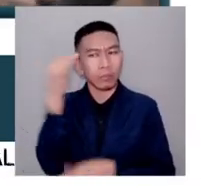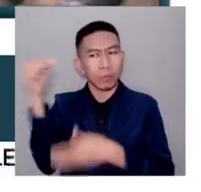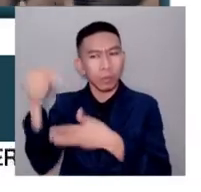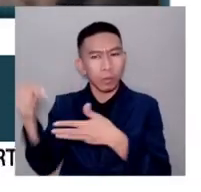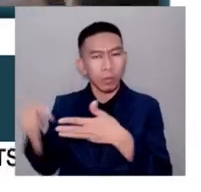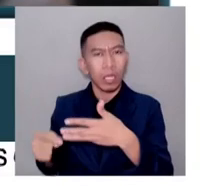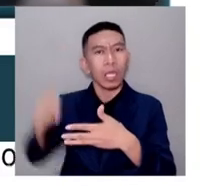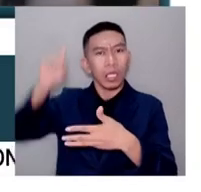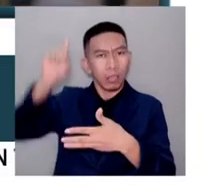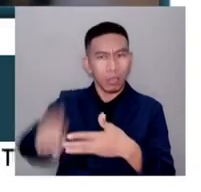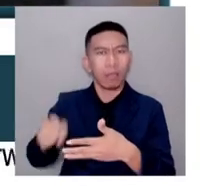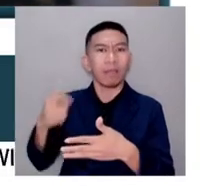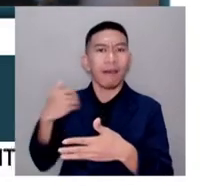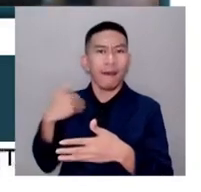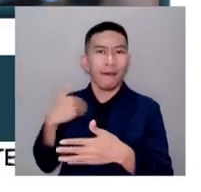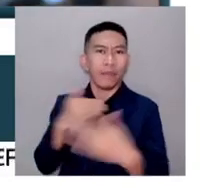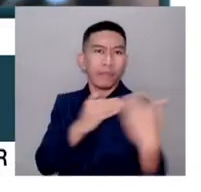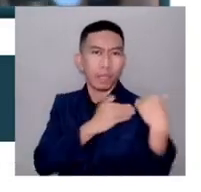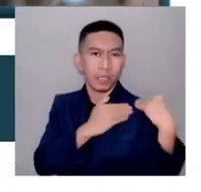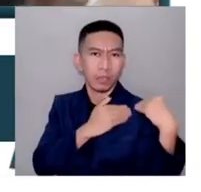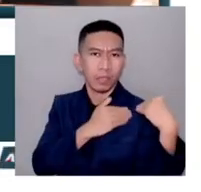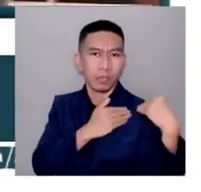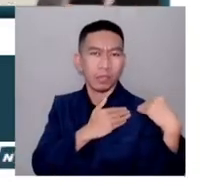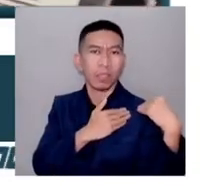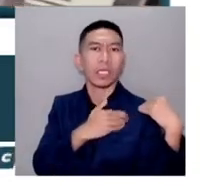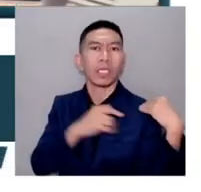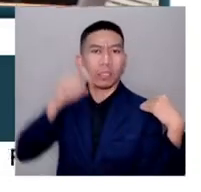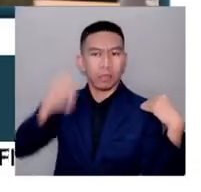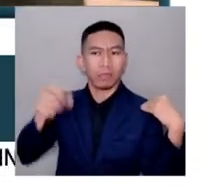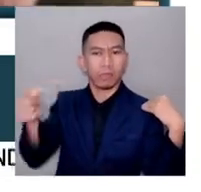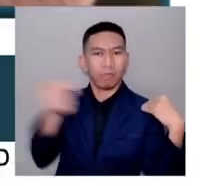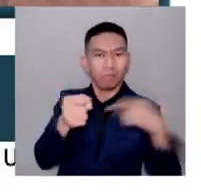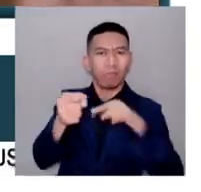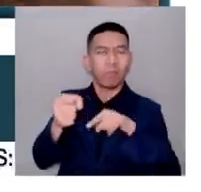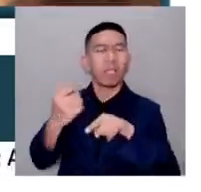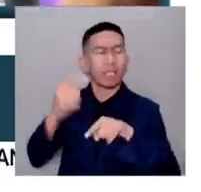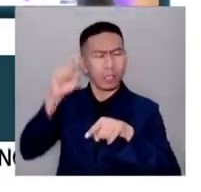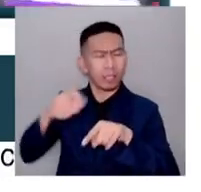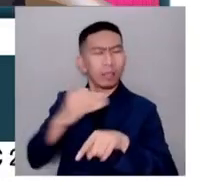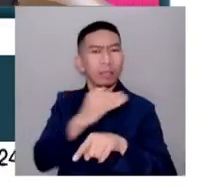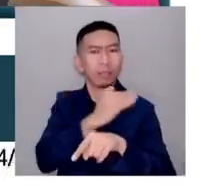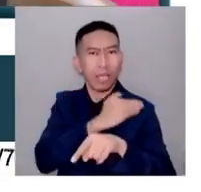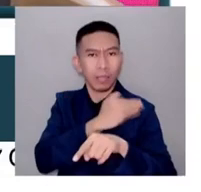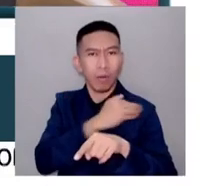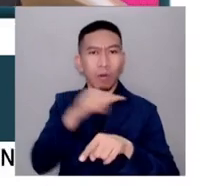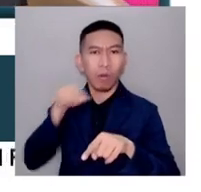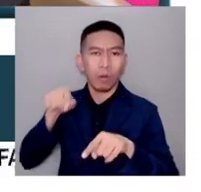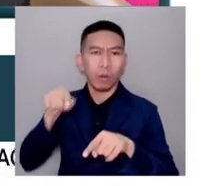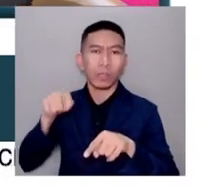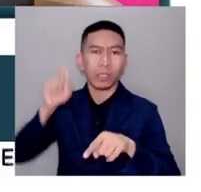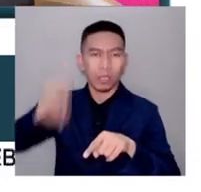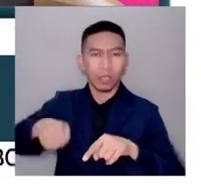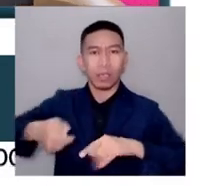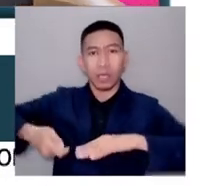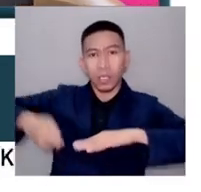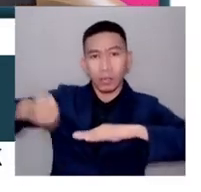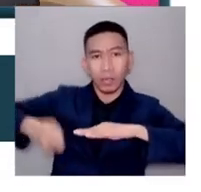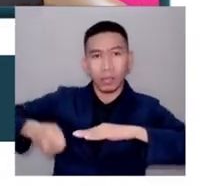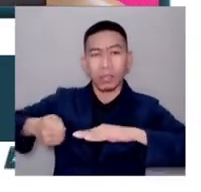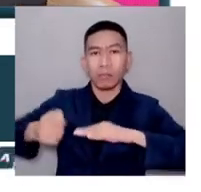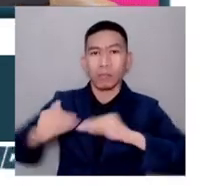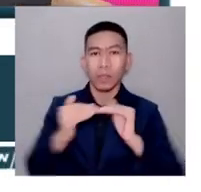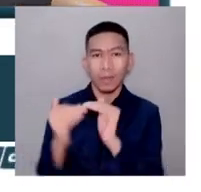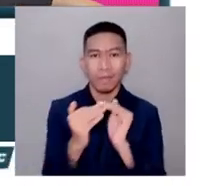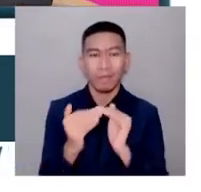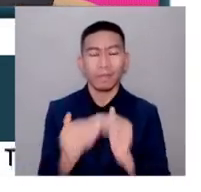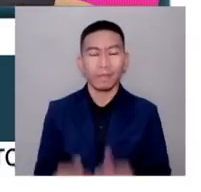of them. Do justice sa mga dapat bigyan ng justisya. So, bukod sa yung